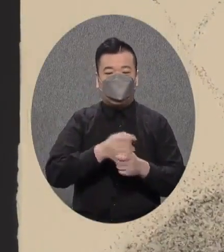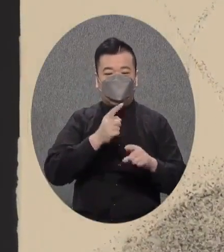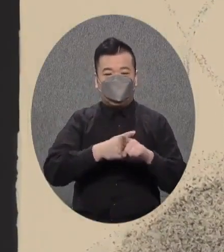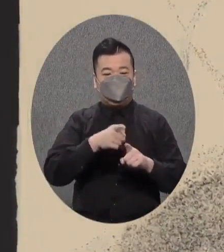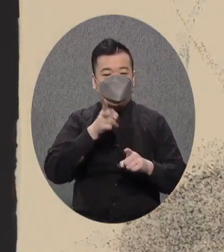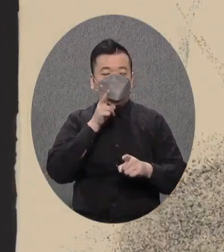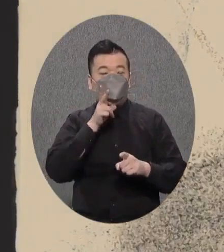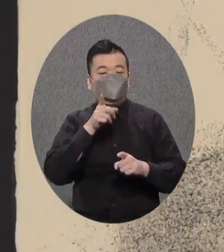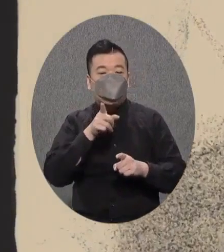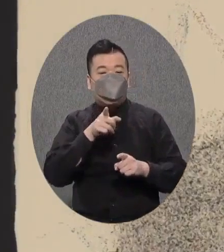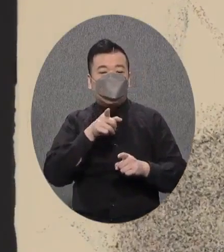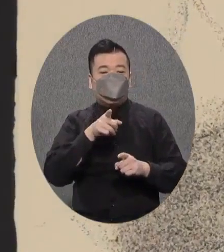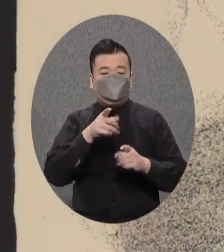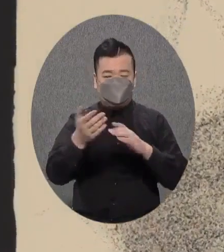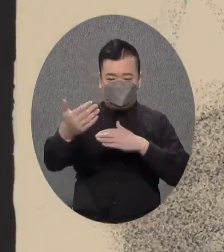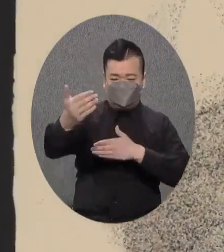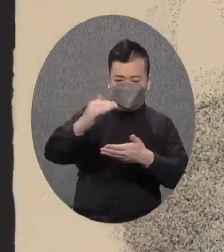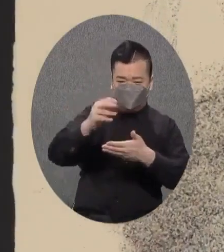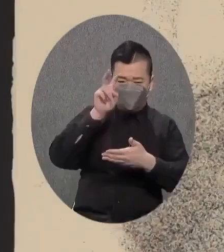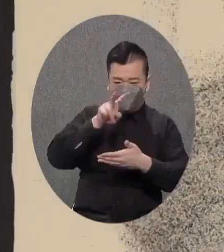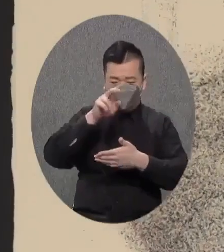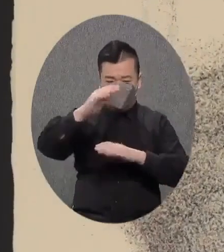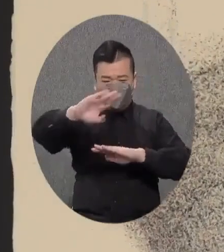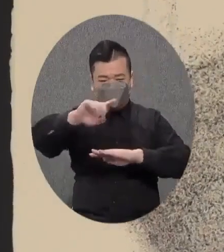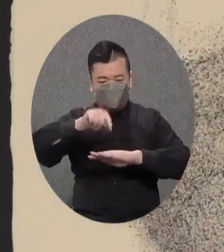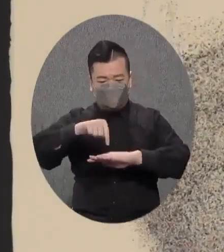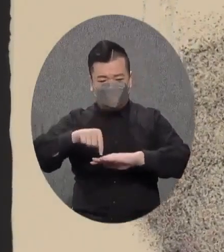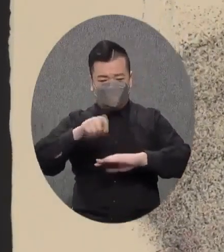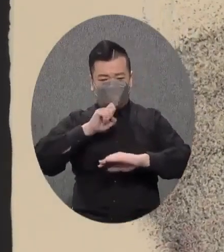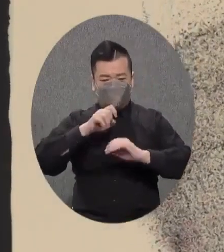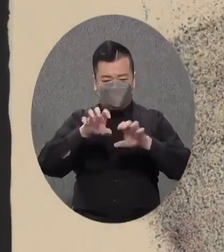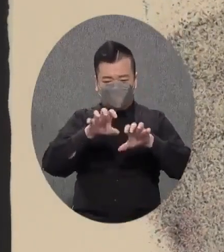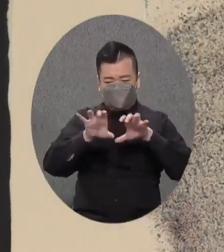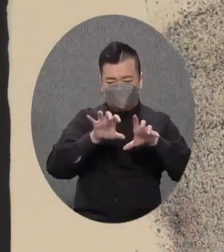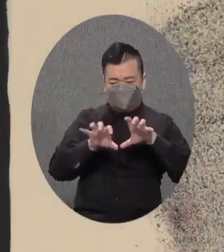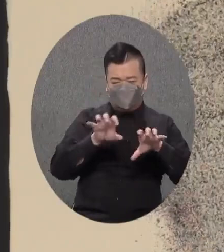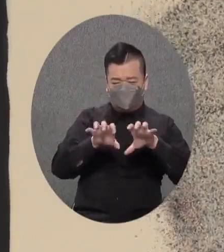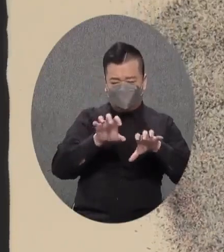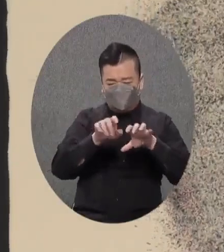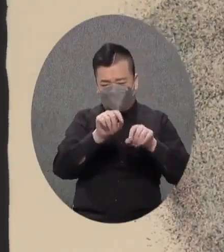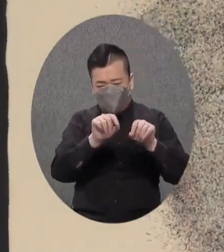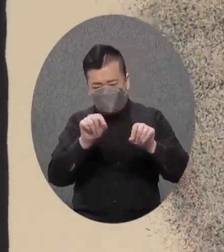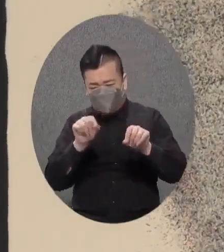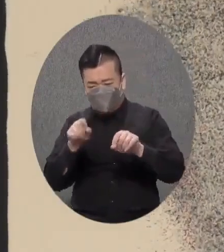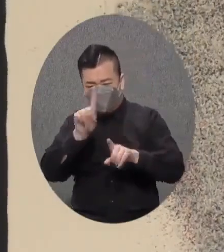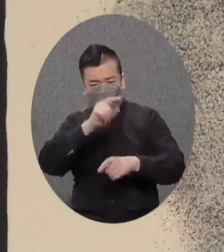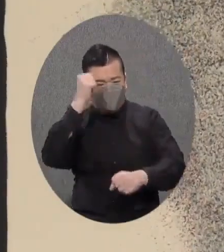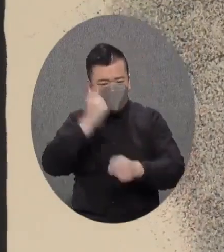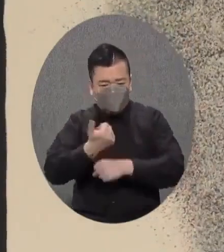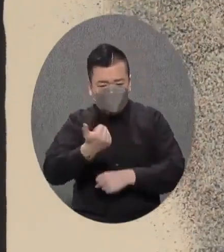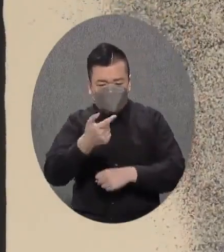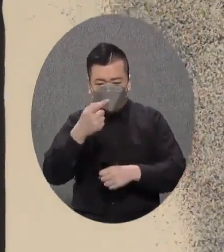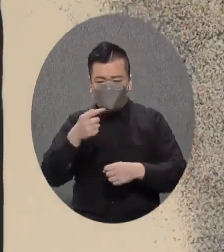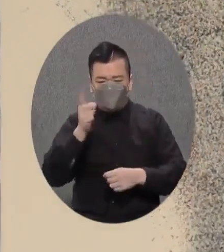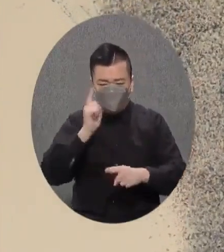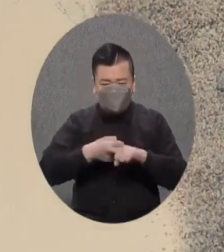好似一個對照嘅一個狀態咁。下面咧有啲好密密、好密密嘅點咧，其實點樣可以做到呢一個效果咧？喺製作